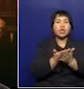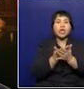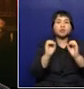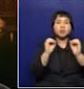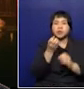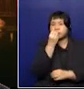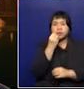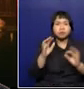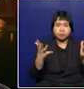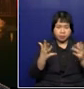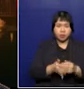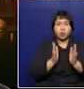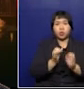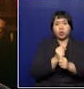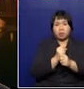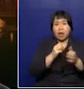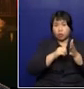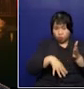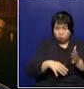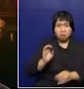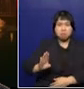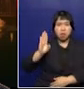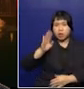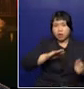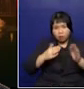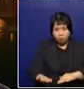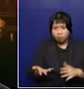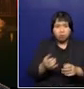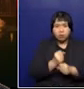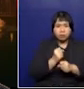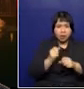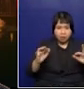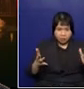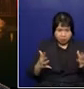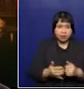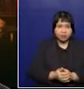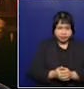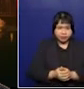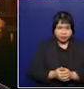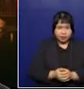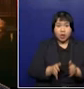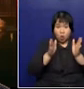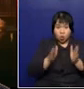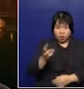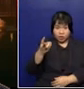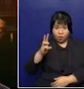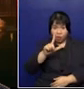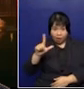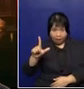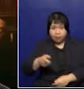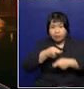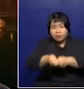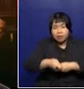าวคนตกงานบริษัทที่มันเจ๊งแล้วไม่มีอะไรทำฮะปรากฏว่า16ล้านคนเกษตรกร10ล้านครัว